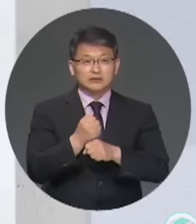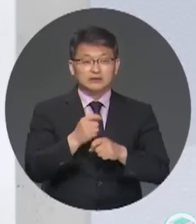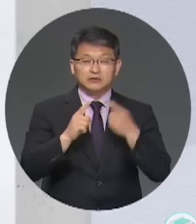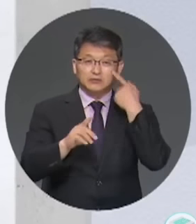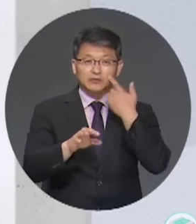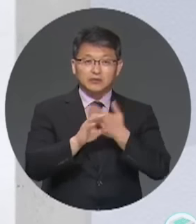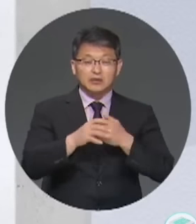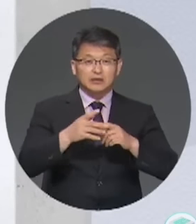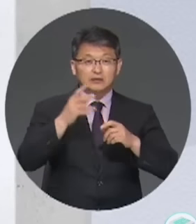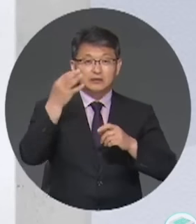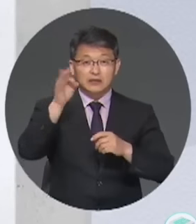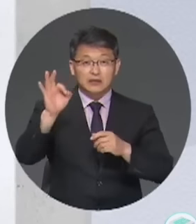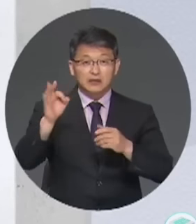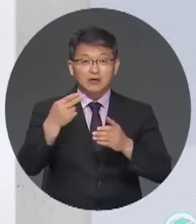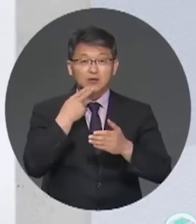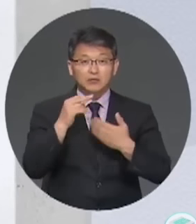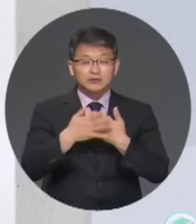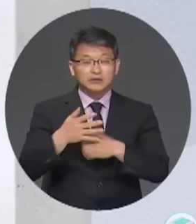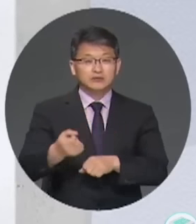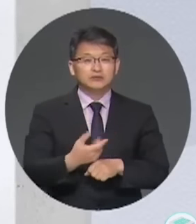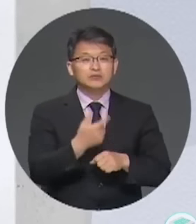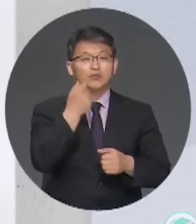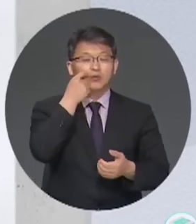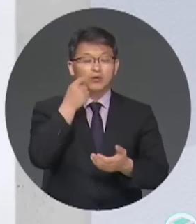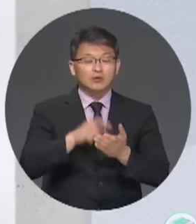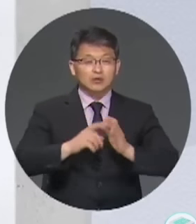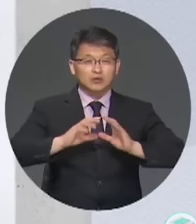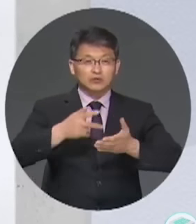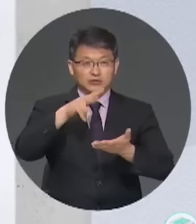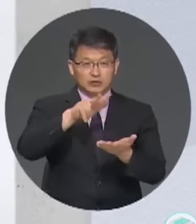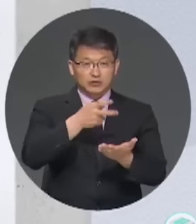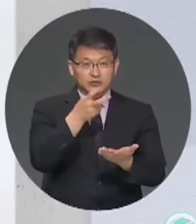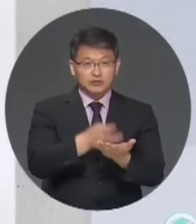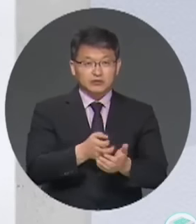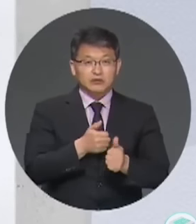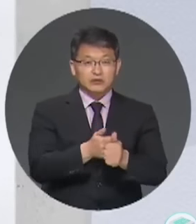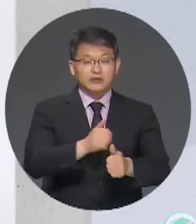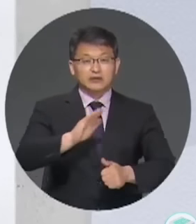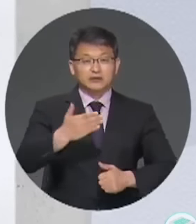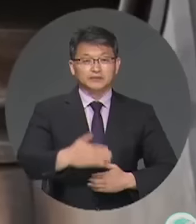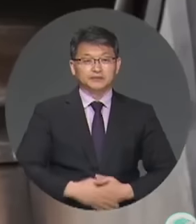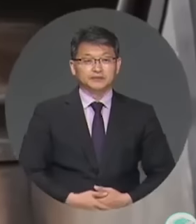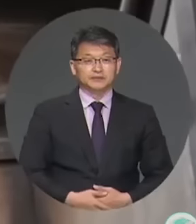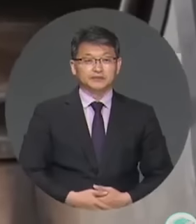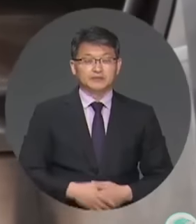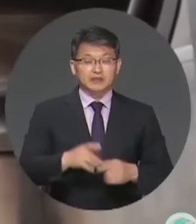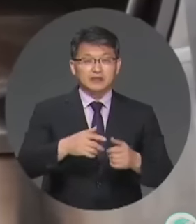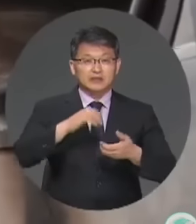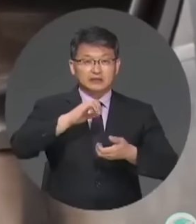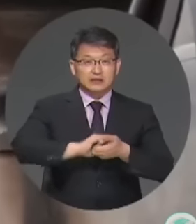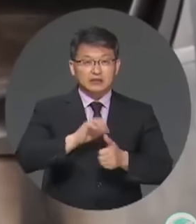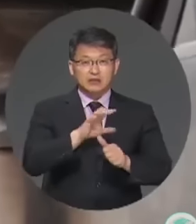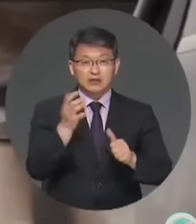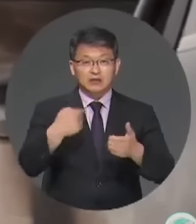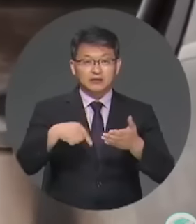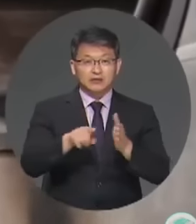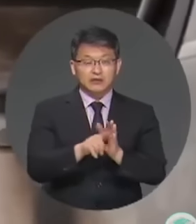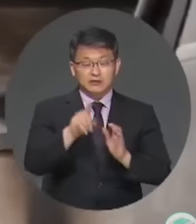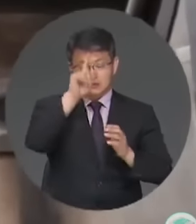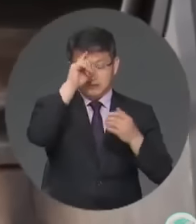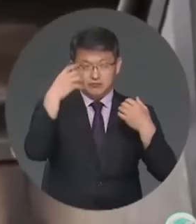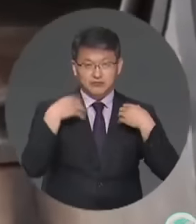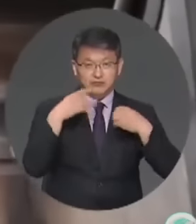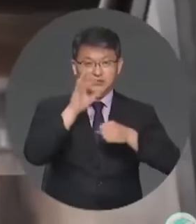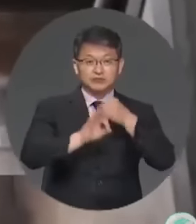부품은 개발사 승인 없이 수출할 수 없다는 국제 규정을 따라야 하기 때문입니다. 이런 제약에서 벗어나기 위해